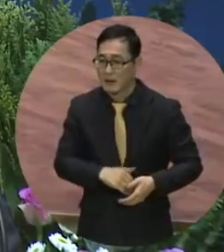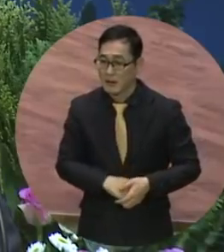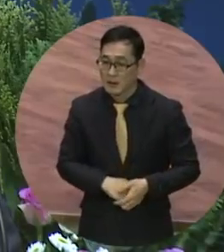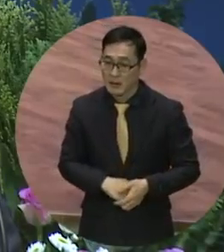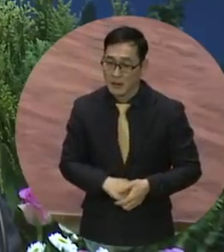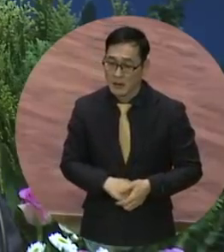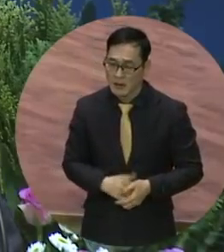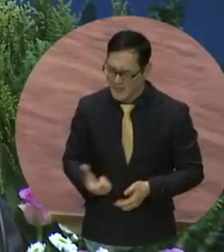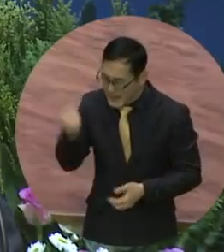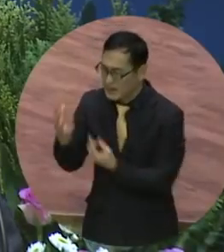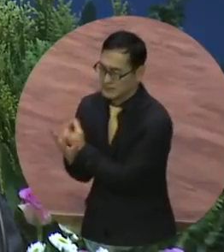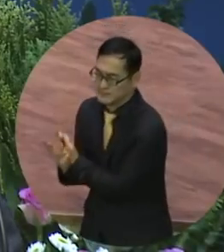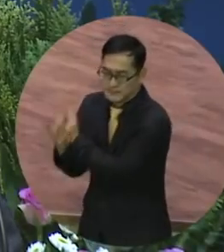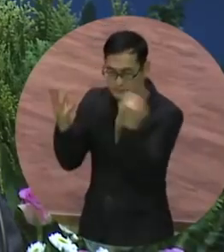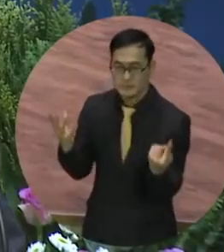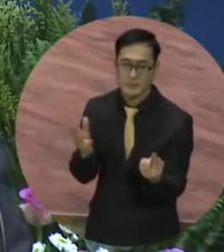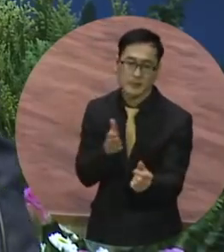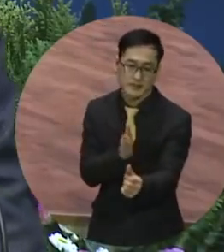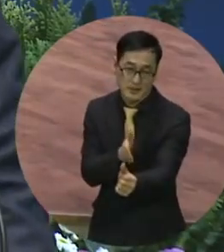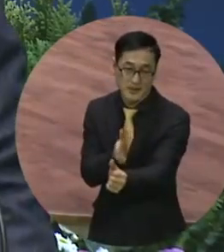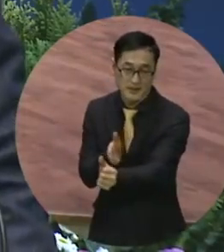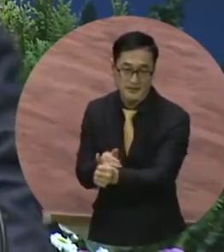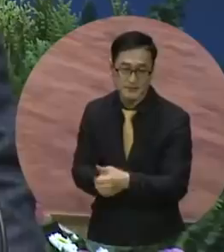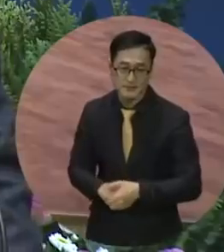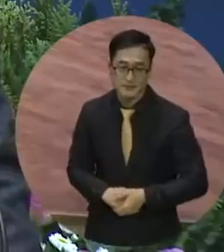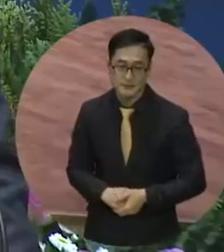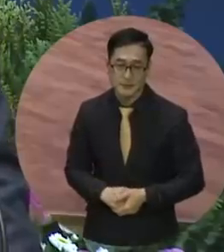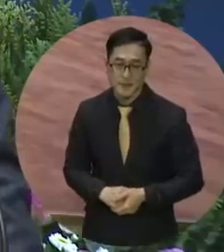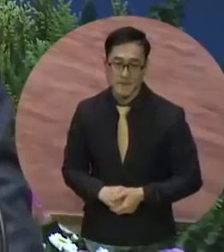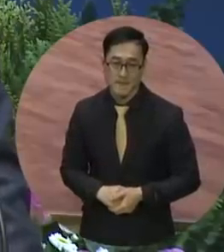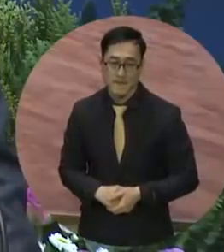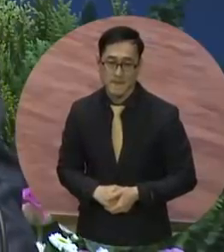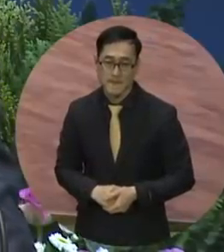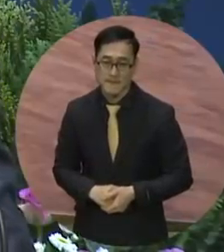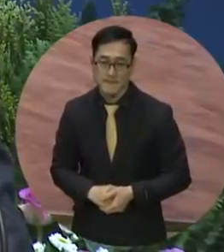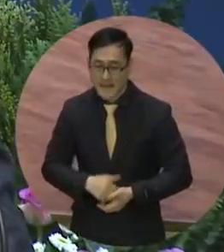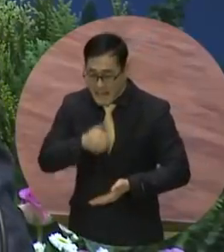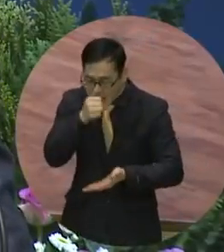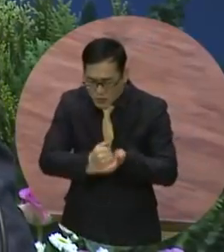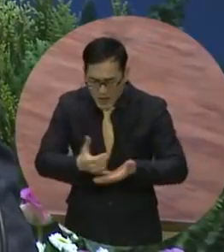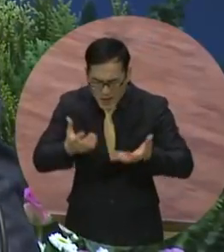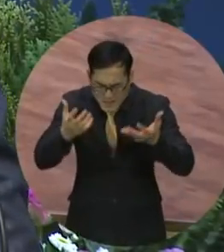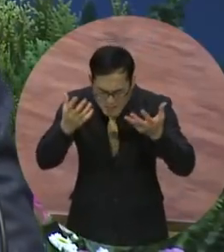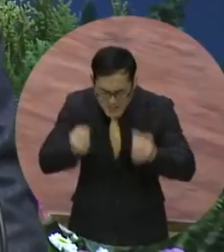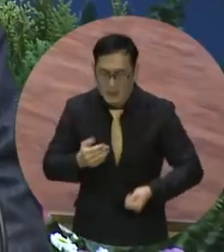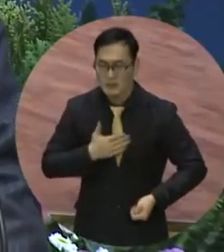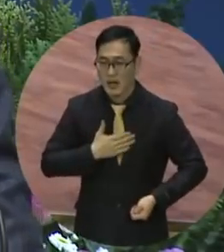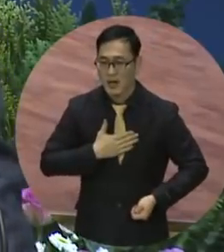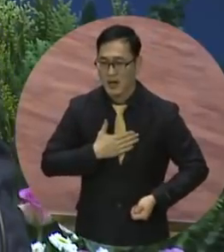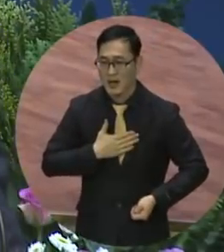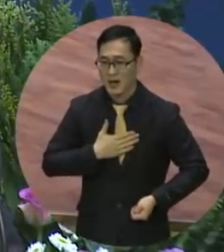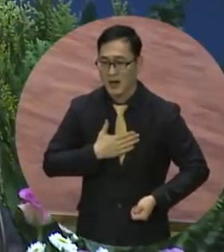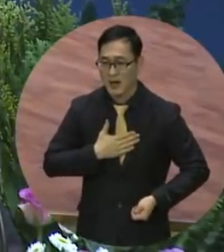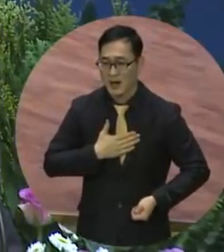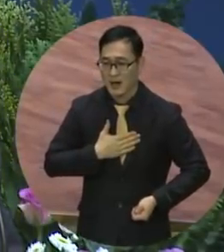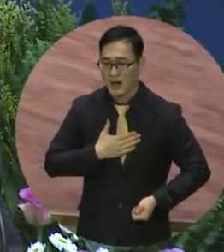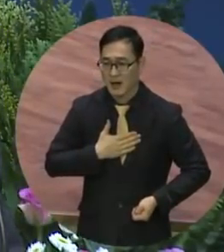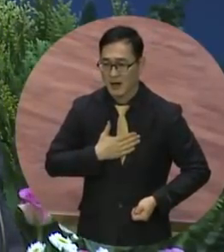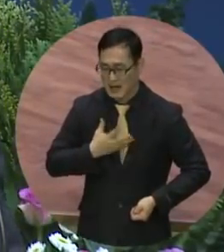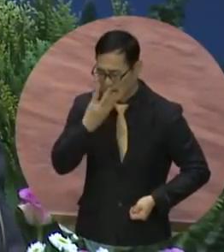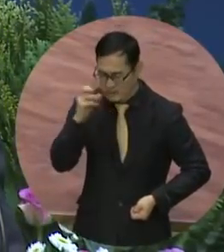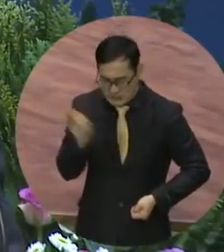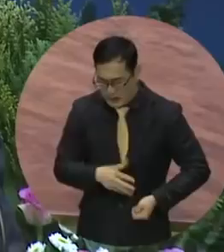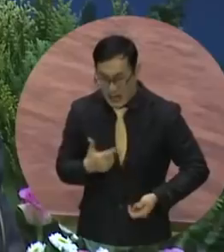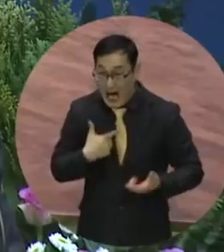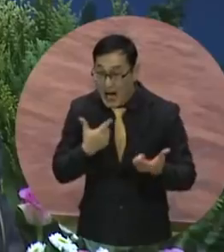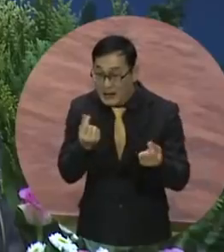여기서 빨리 빠져나오시 바랍니다. 무능한 나를, 죄 많은 나를, 쓸데없는, 쓸모없는 쓰레기 같은